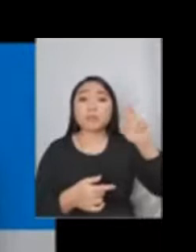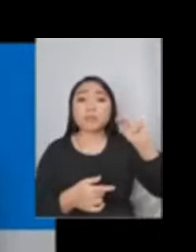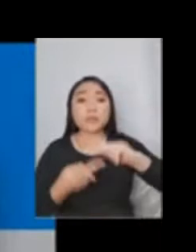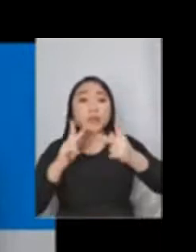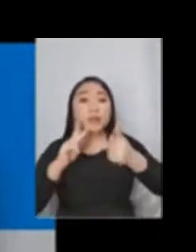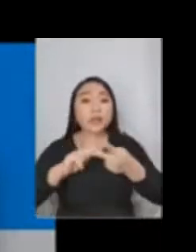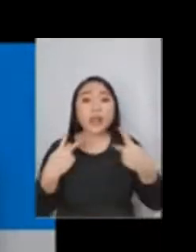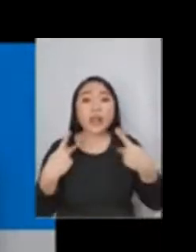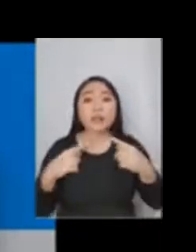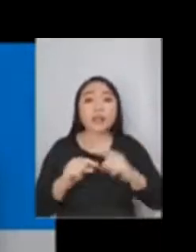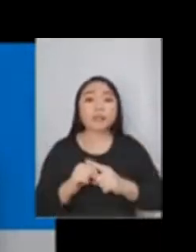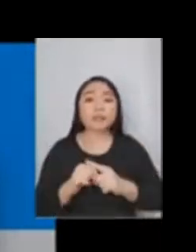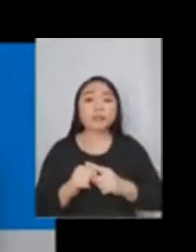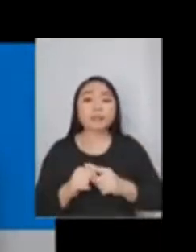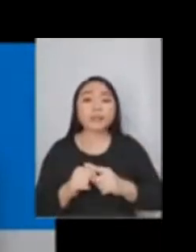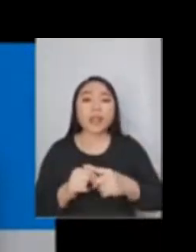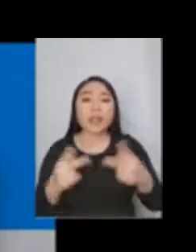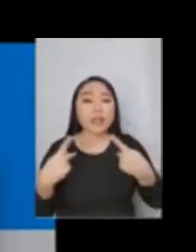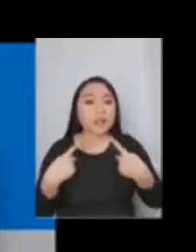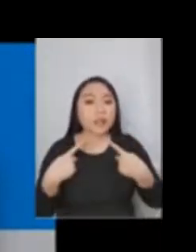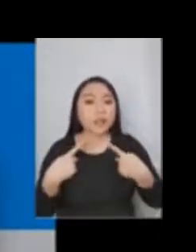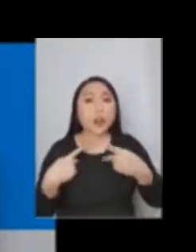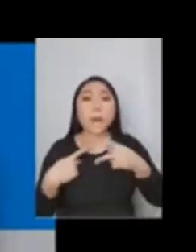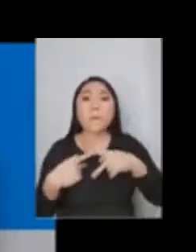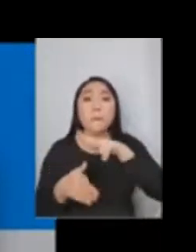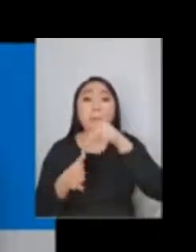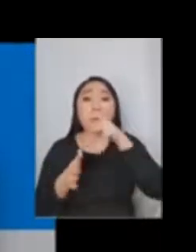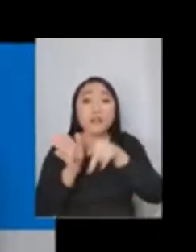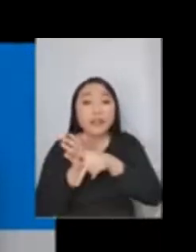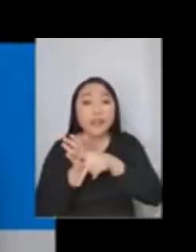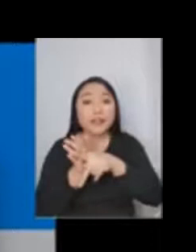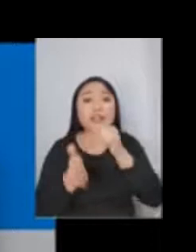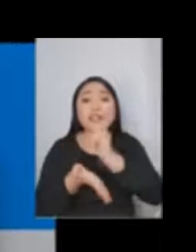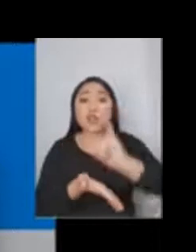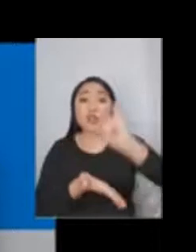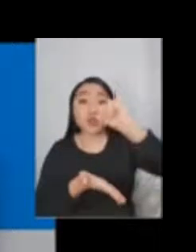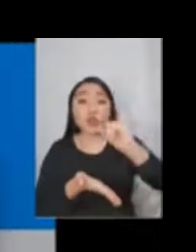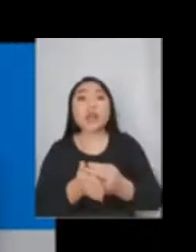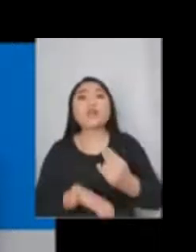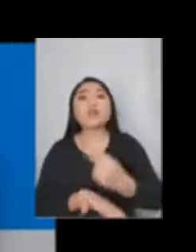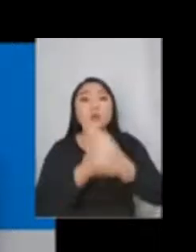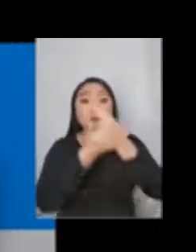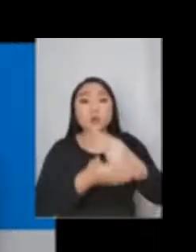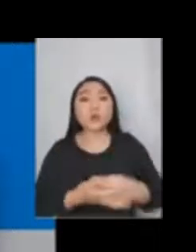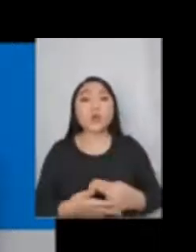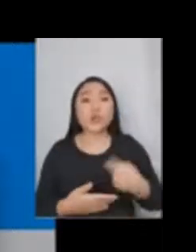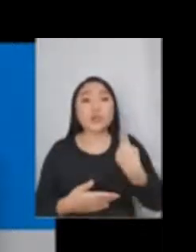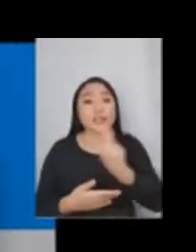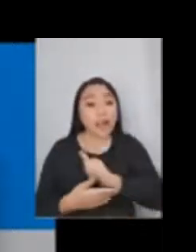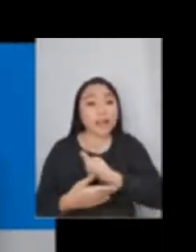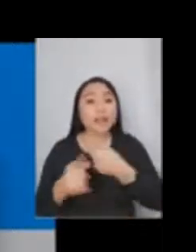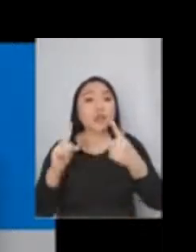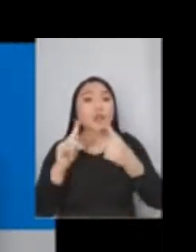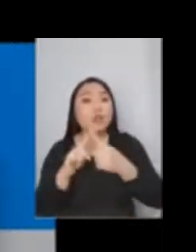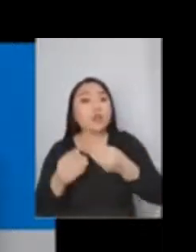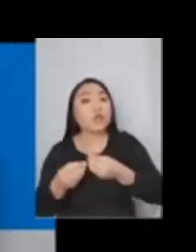Kagaya po ni Infinite O, si Children's R Foundations, yan. Atayde Foundation, World Food